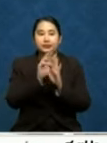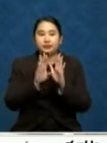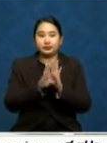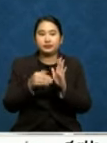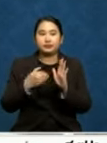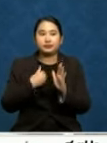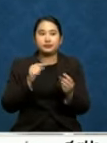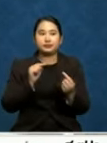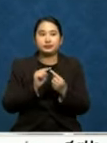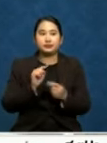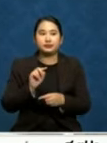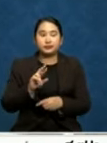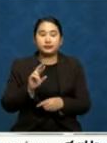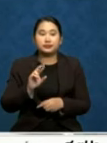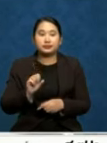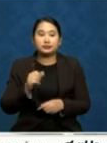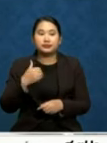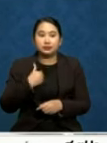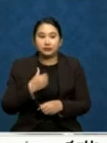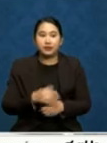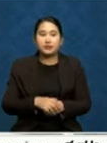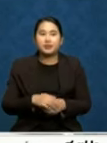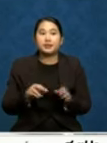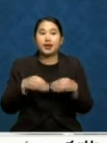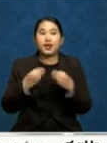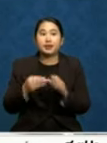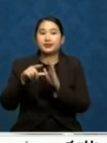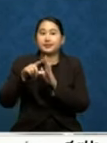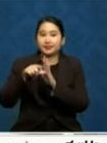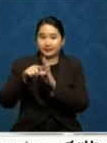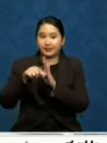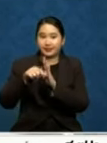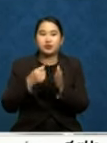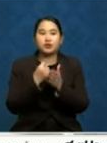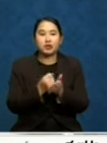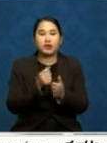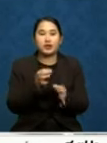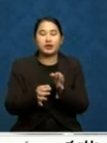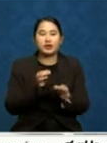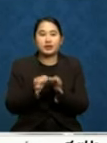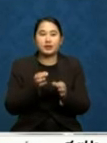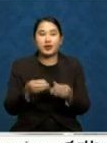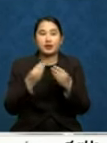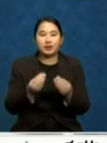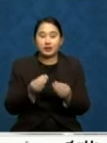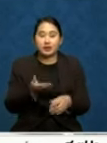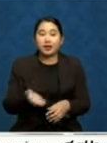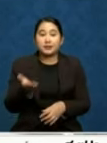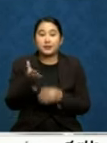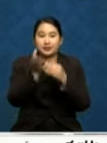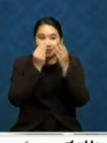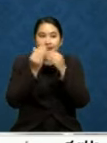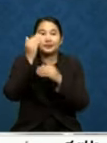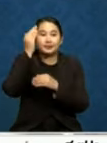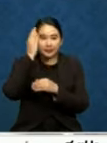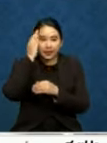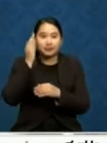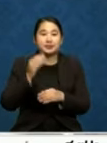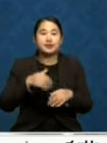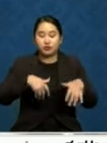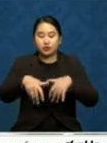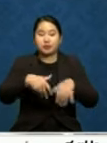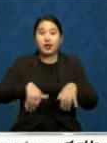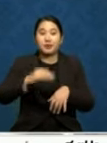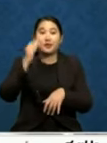ของทางสภาซึ่งตรงนี้อยากให้ท่านเลขาเนี่ยครับได้ชี้แจงให้กับเพื่อนสมาชิกทุกท่านได้รับทราบแล้วก็ให้พี่น้องประชาชน